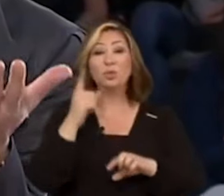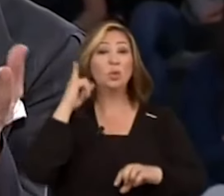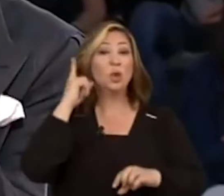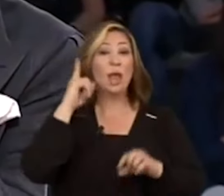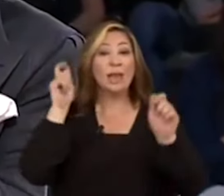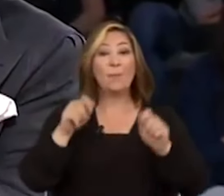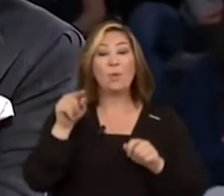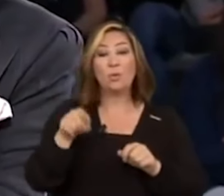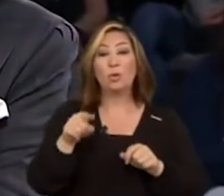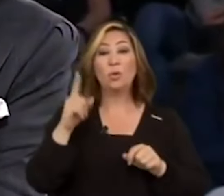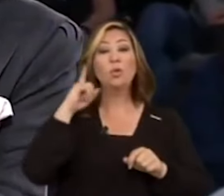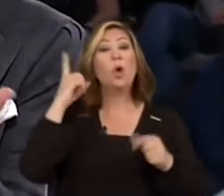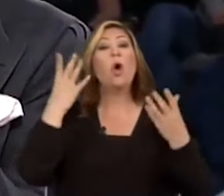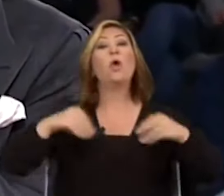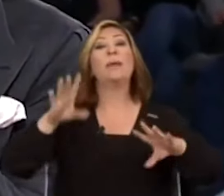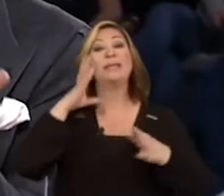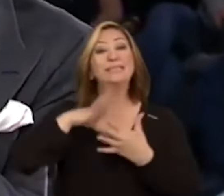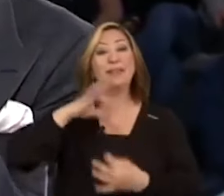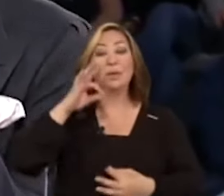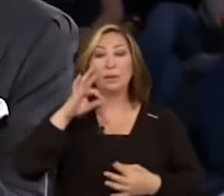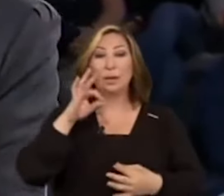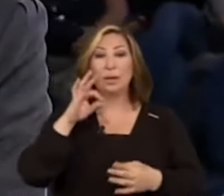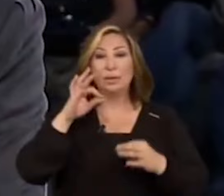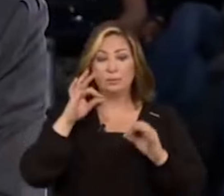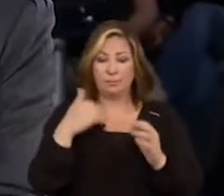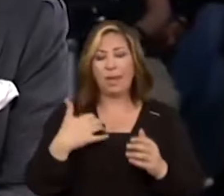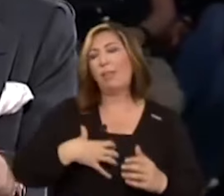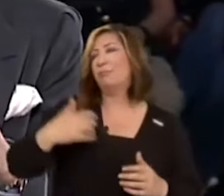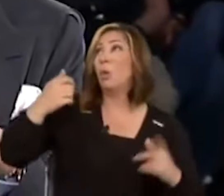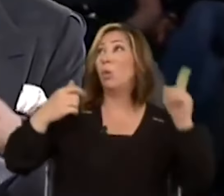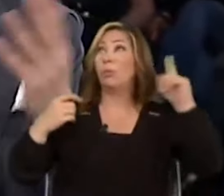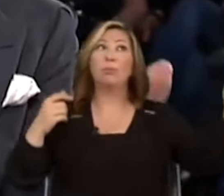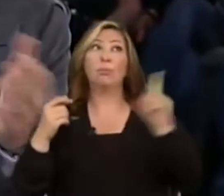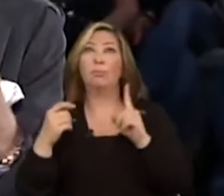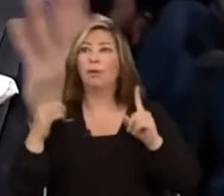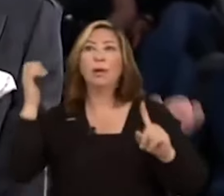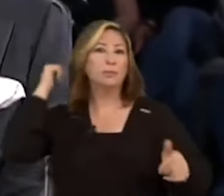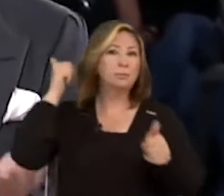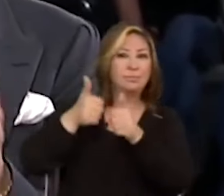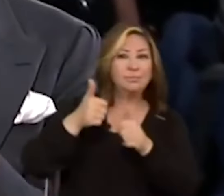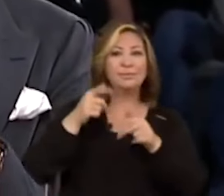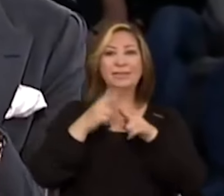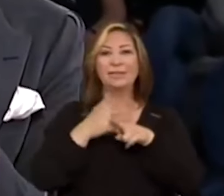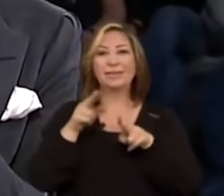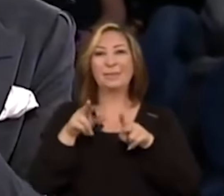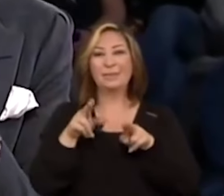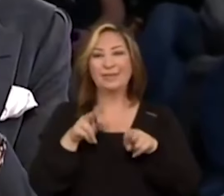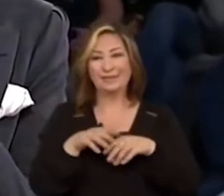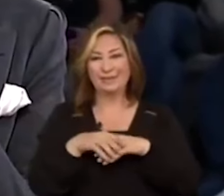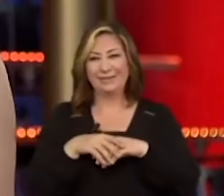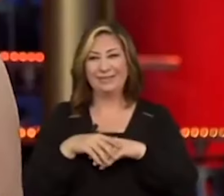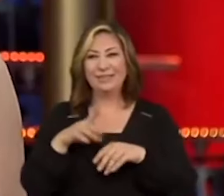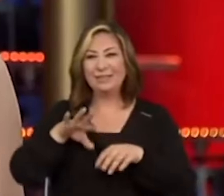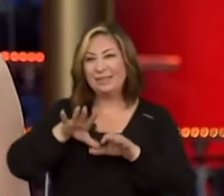ünlüler de yapıyor bunu. Yani ünlü olmayan insanların fotoğraflarına dalıyorlar böyle arkadan çıkıyorlar filan. Bu da pek yani şakalı biraz, oluyor.